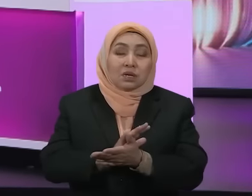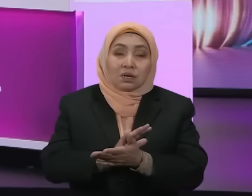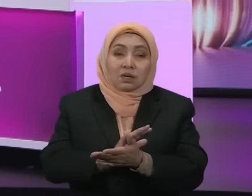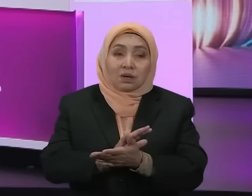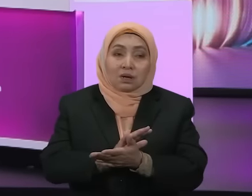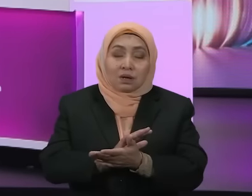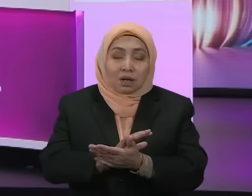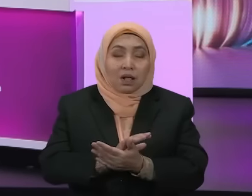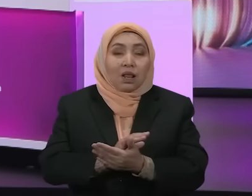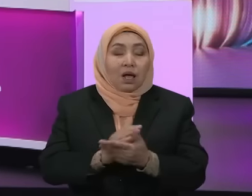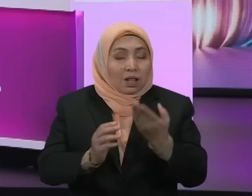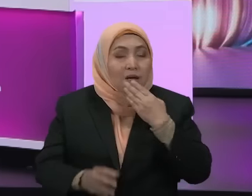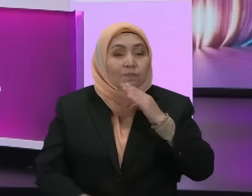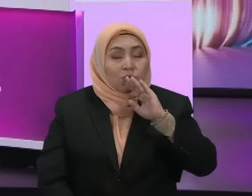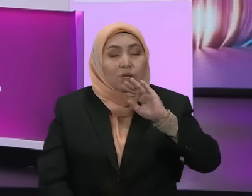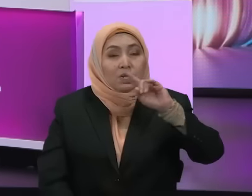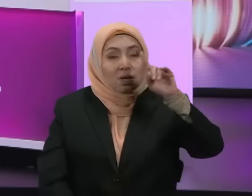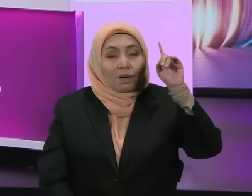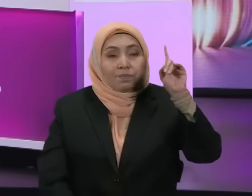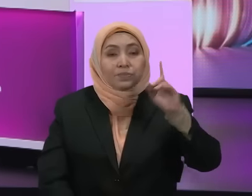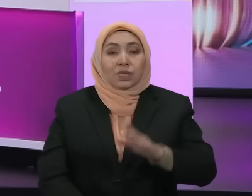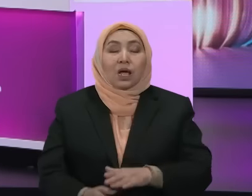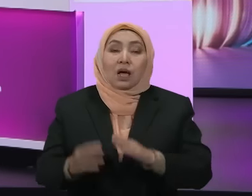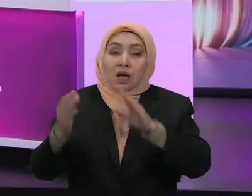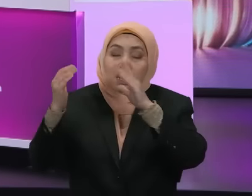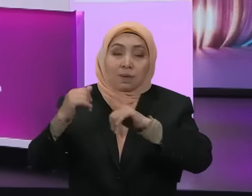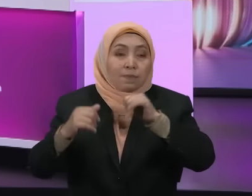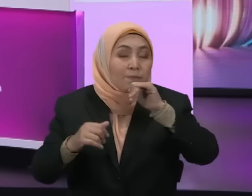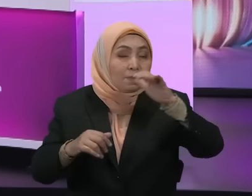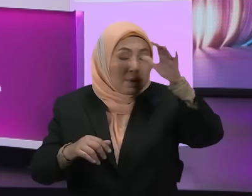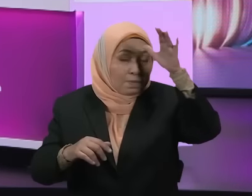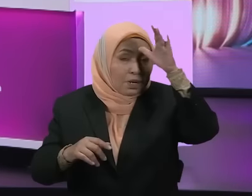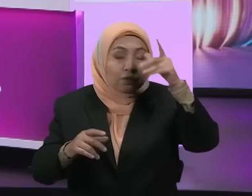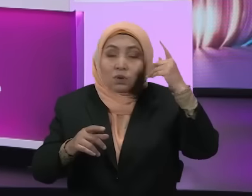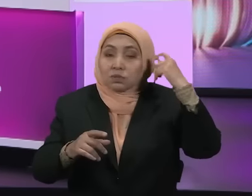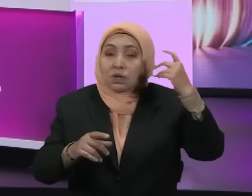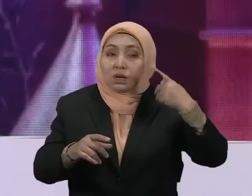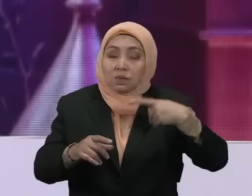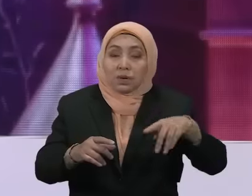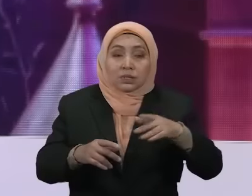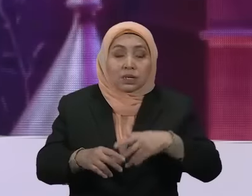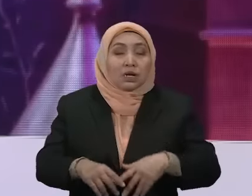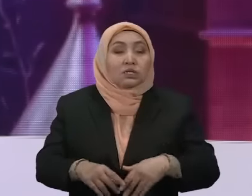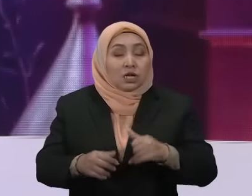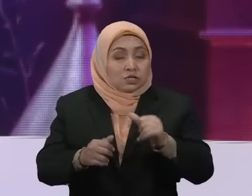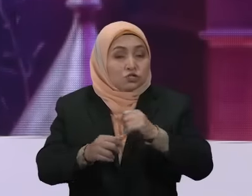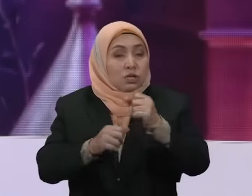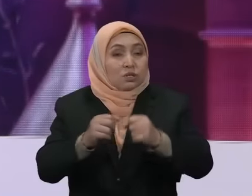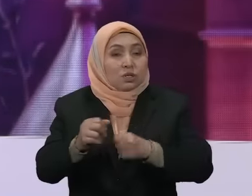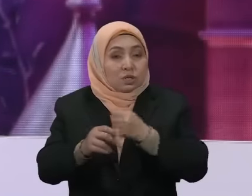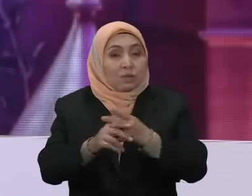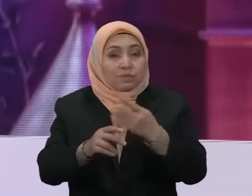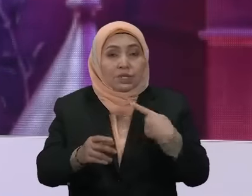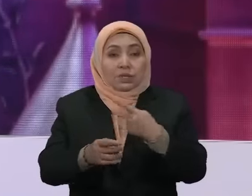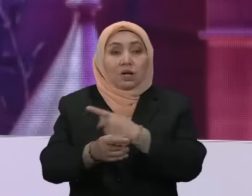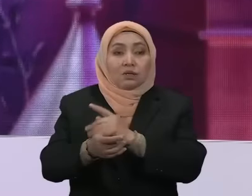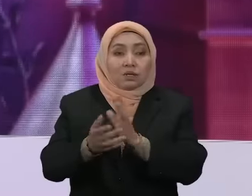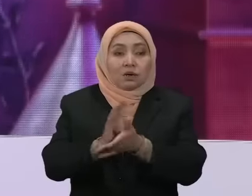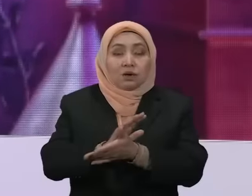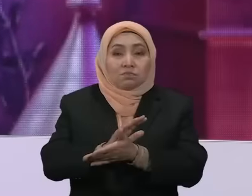ada? Alhamdulillah. Zain. Always? Always. Alhamdulillah. Moga-moga ibu ayah sekalian tuan-tuan dan puan-puan kita disahut ataupun dipanggil dan kita